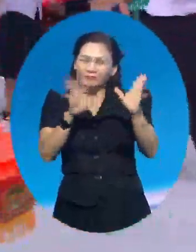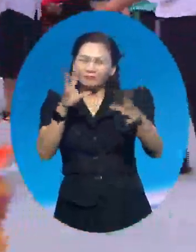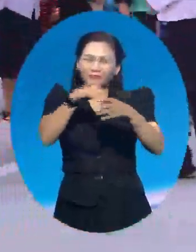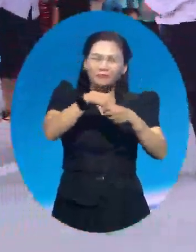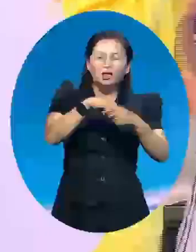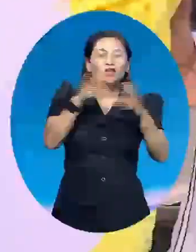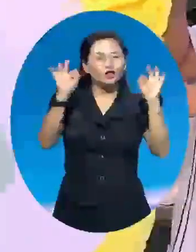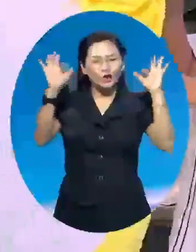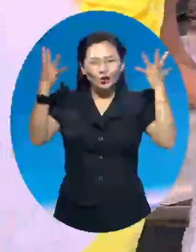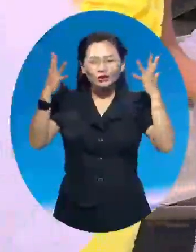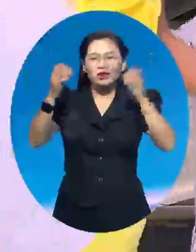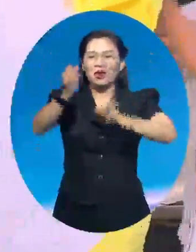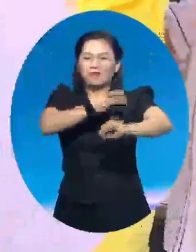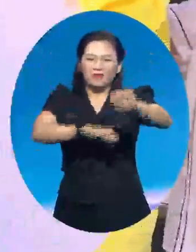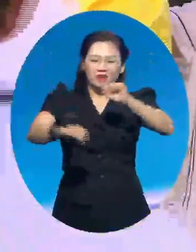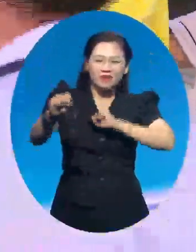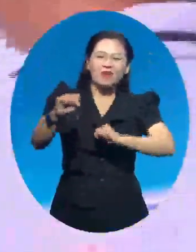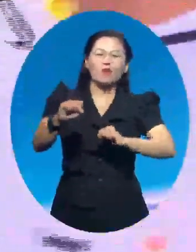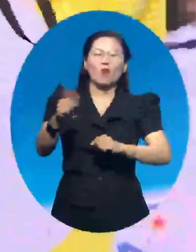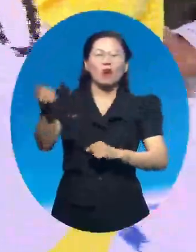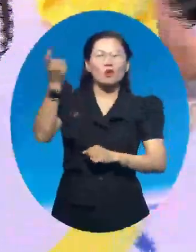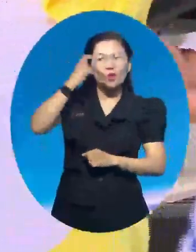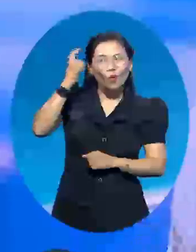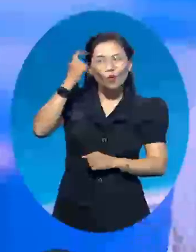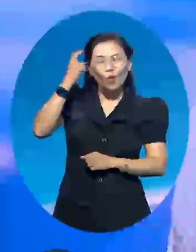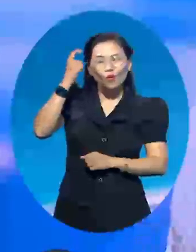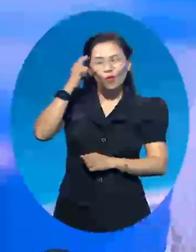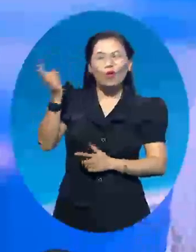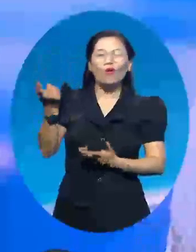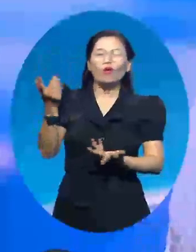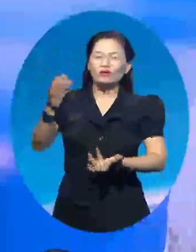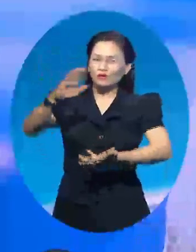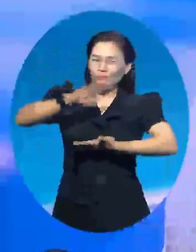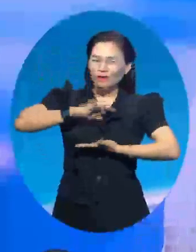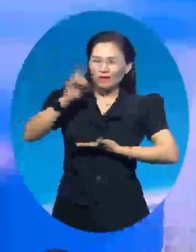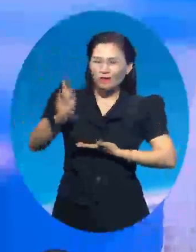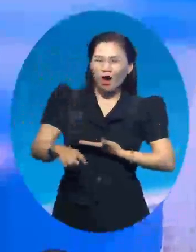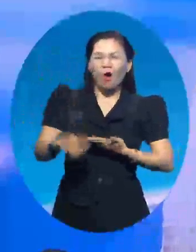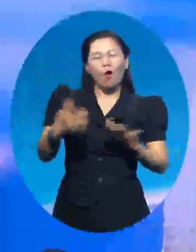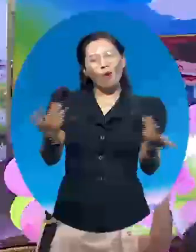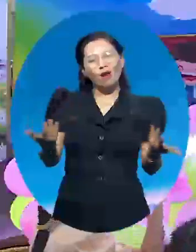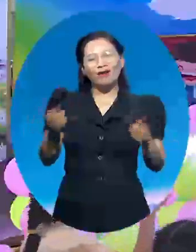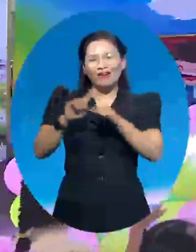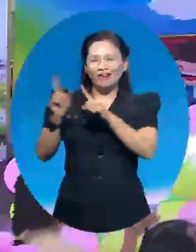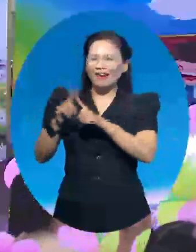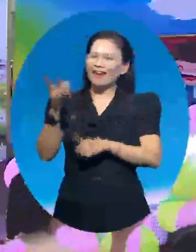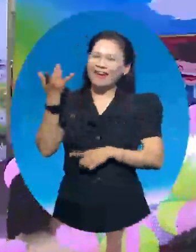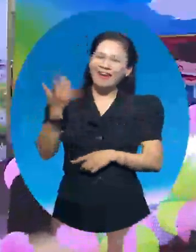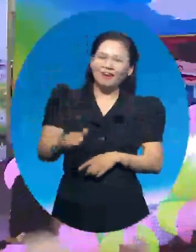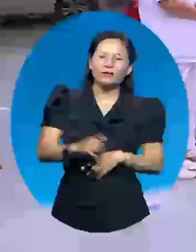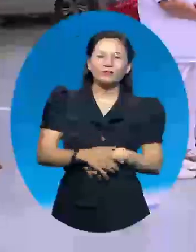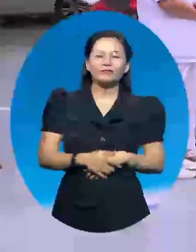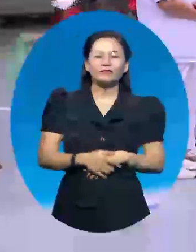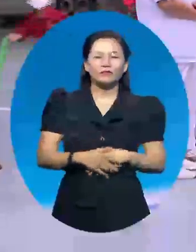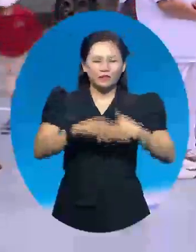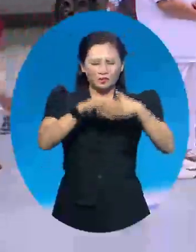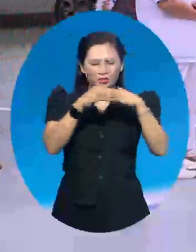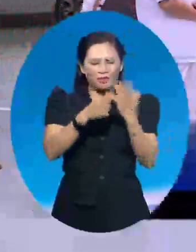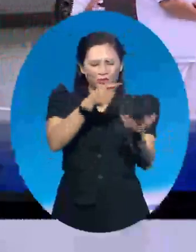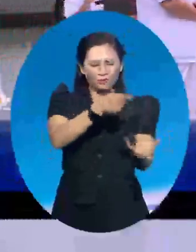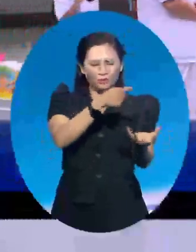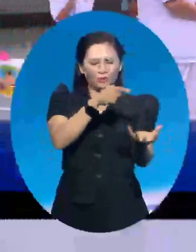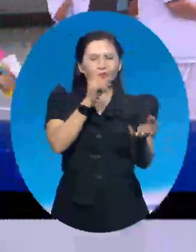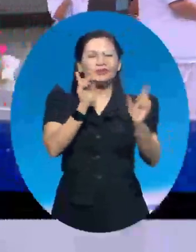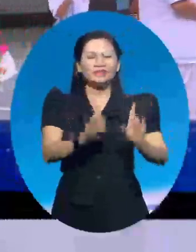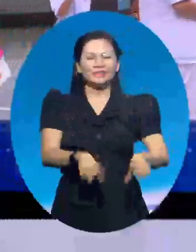với các trò chơi vận động, đố vui có thưởng, thưởng thức các chương trình văn nghệ, kịch nói đầy hấp dẫn. Cái ngày Tết Trung Thu là một cái dịp